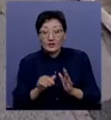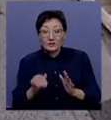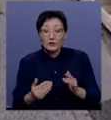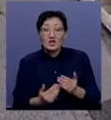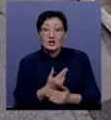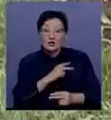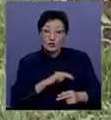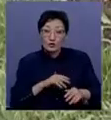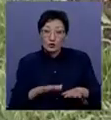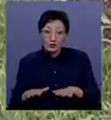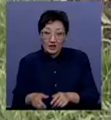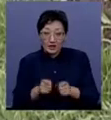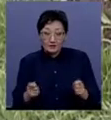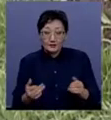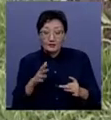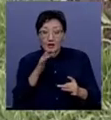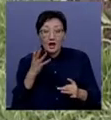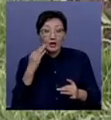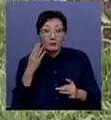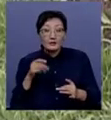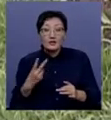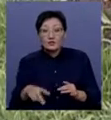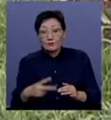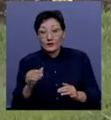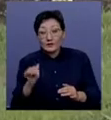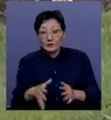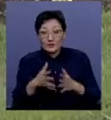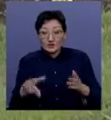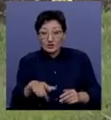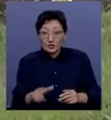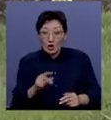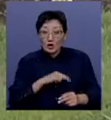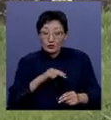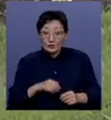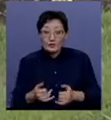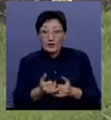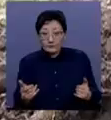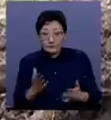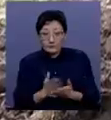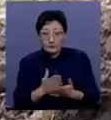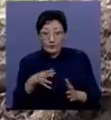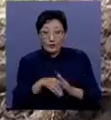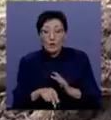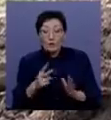жаңа жұмыс орны құрылады. Қазіргі таңда Алматыда 22 мыңнан астам адам жұмыспен қамтылды. Оның ішінде